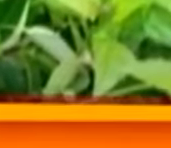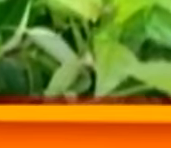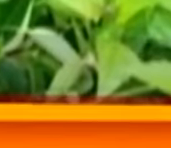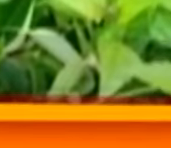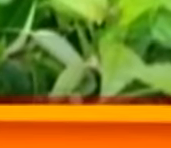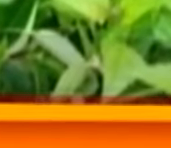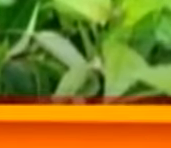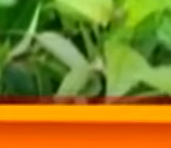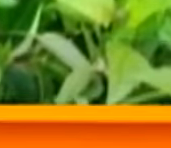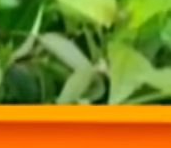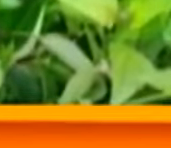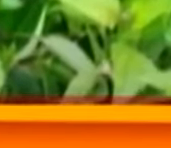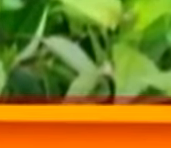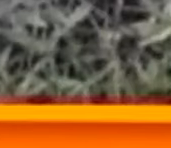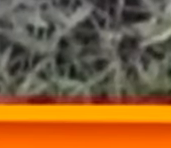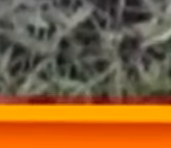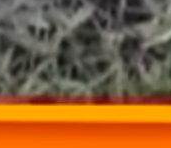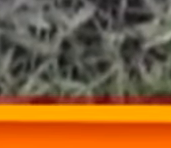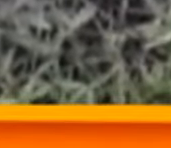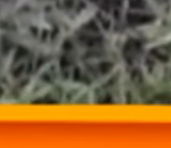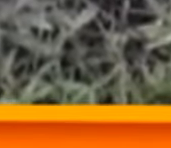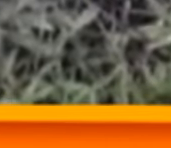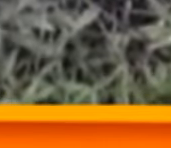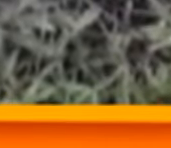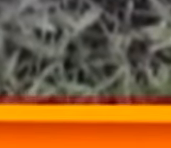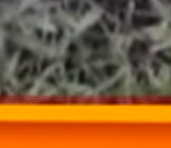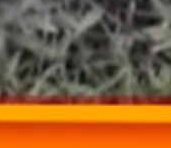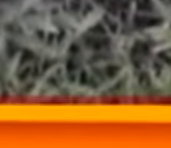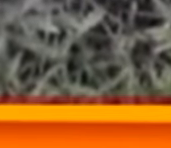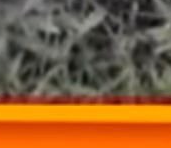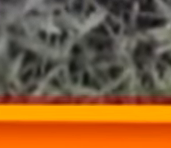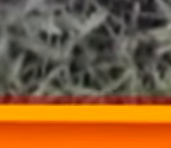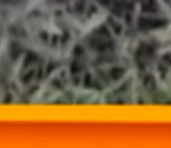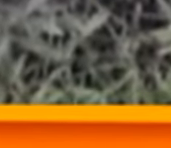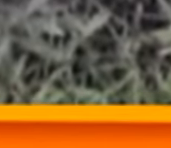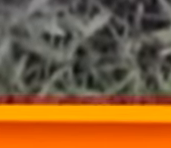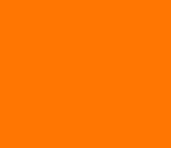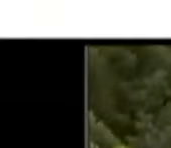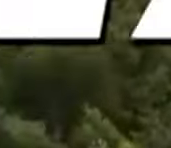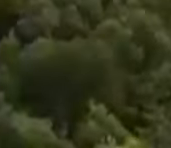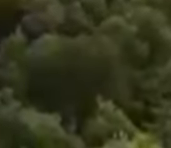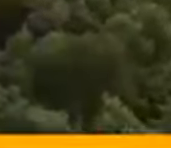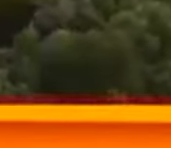Isa namang lalaki sa Surigao del Norte, natagpo ang patay at putulang ari.